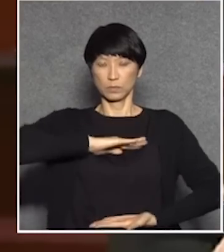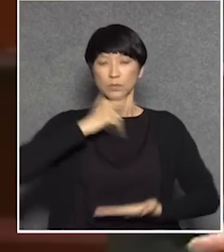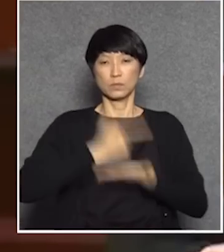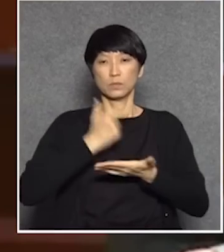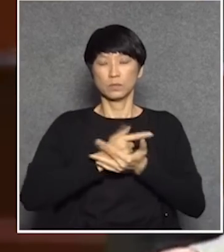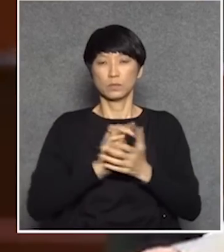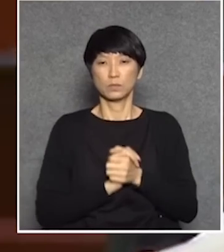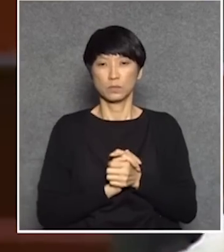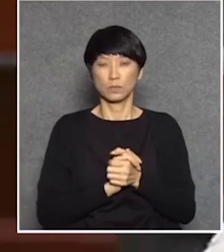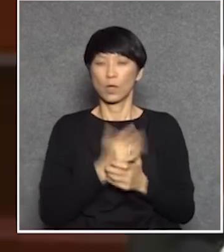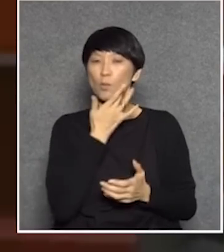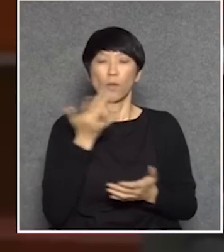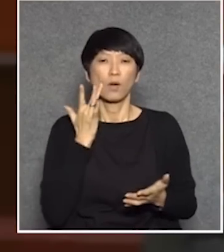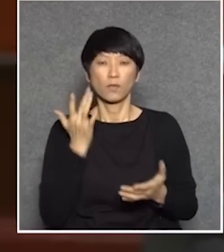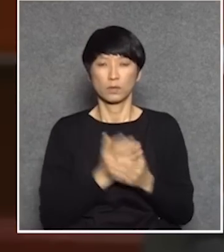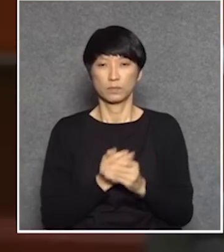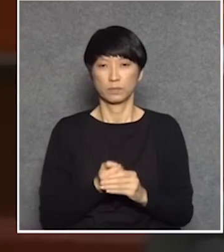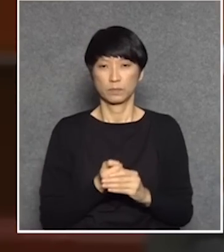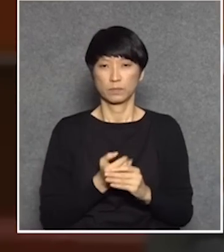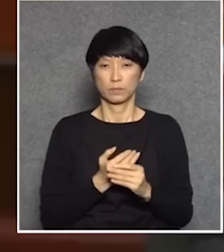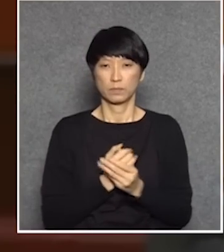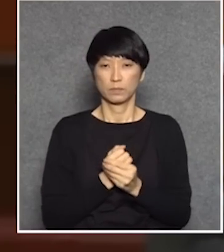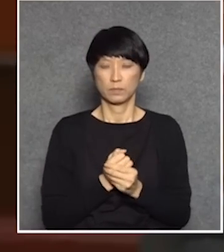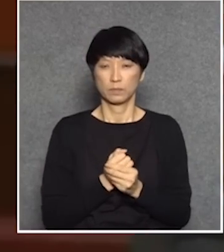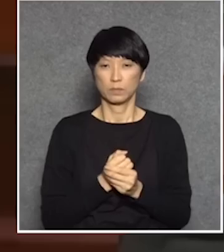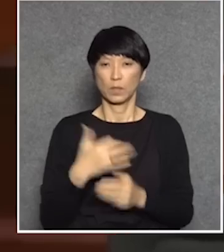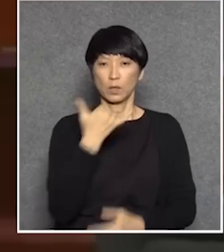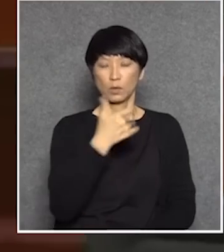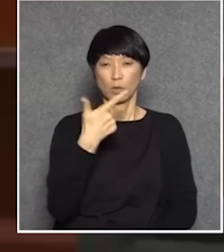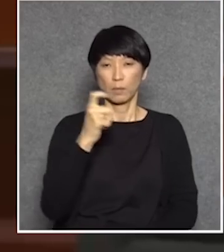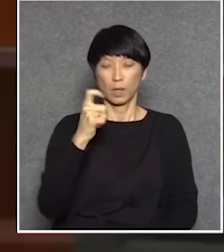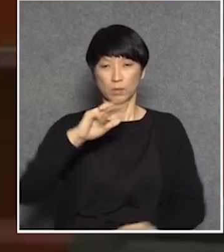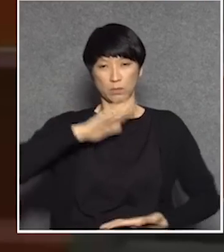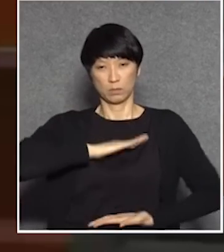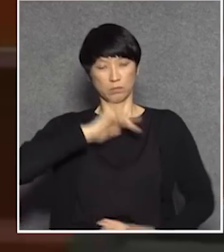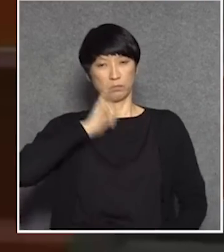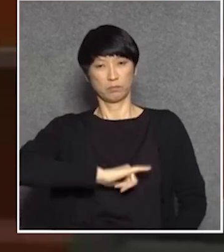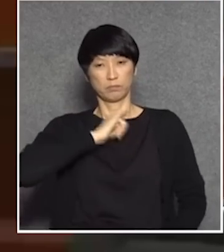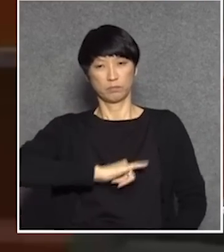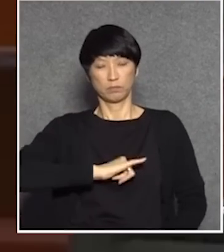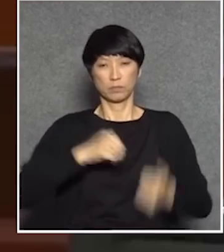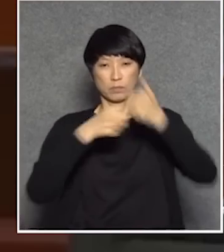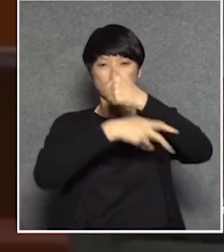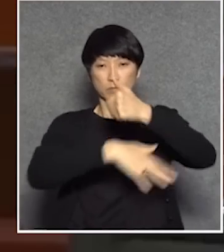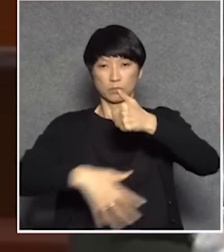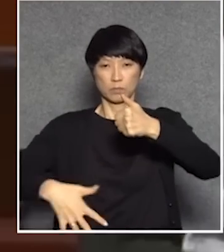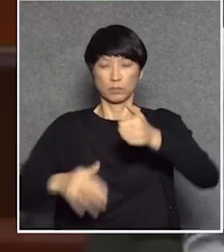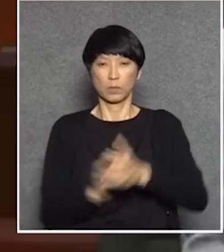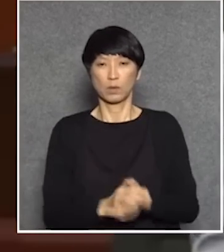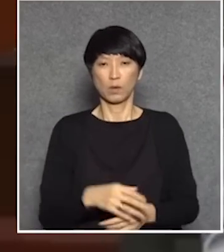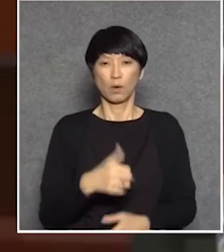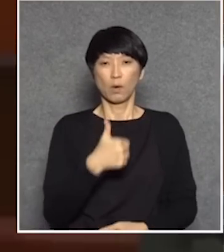你冇計噶啦，係咪？個仇即係嗰個689就人格卑下，咁你下邊呢啲人仲有好人嘅咩？係咪